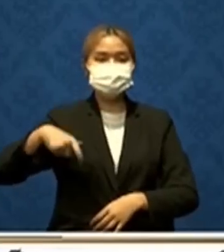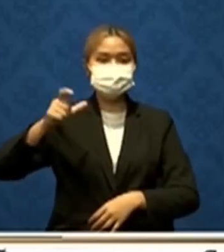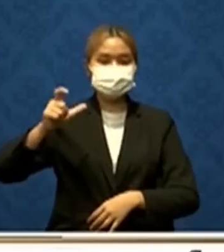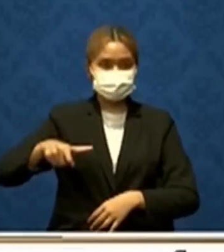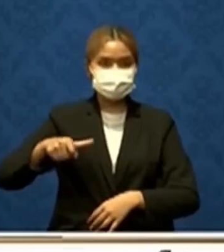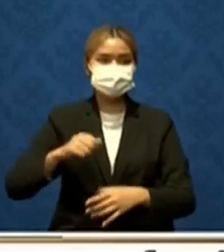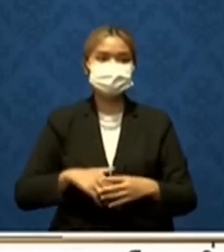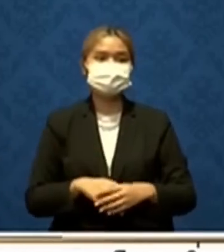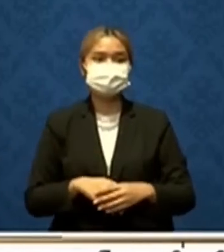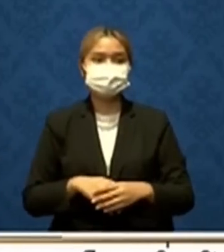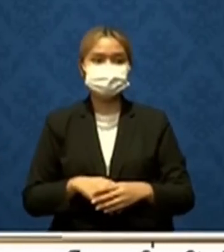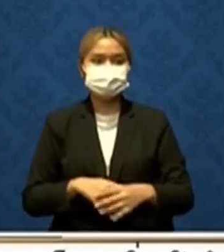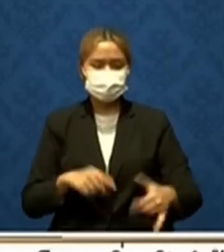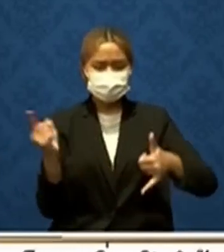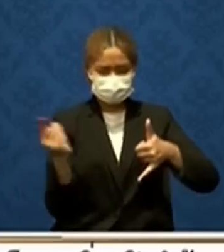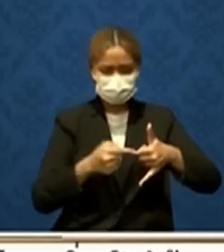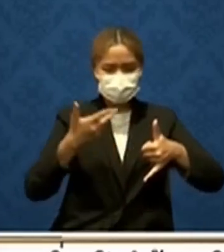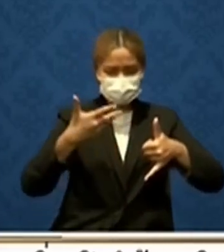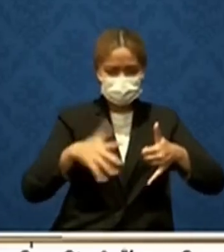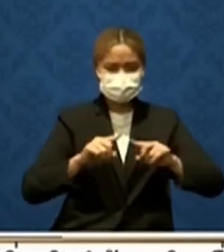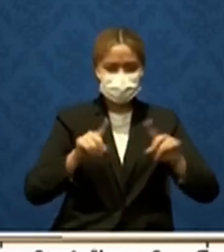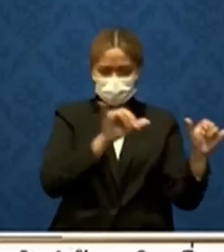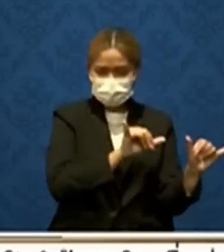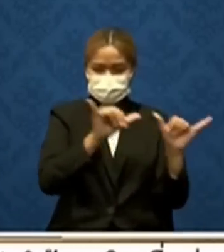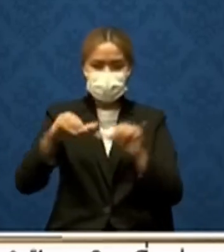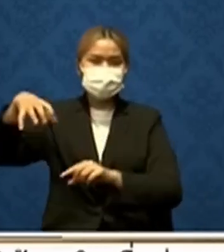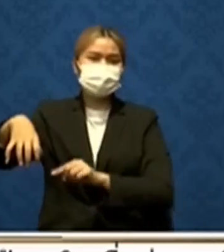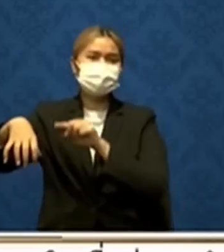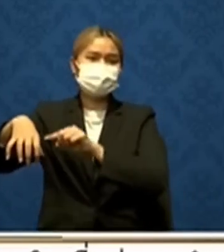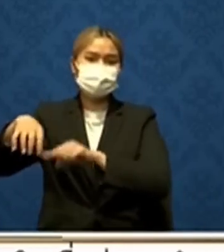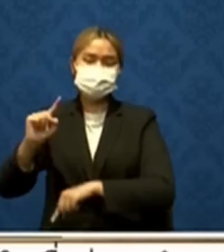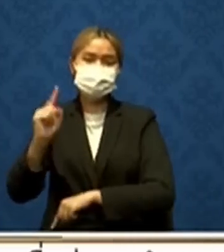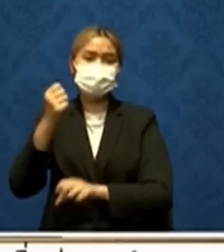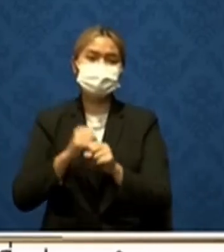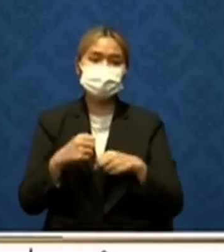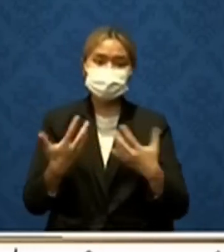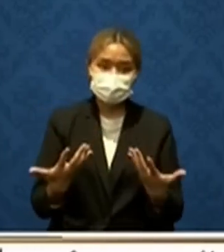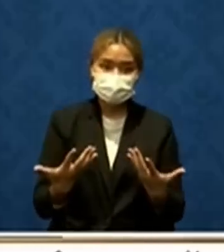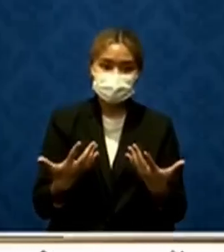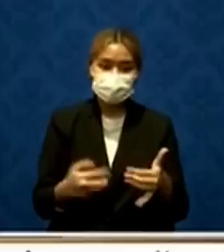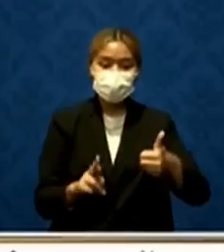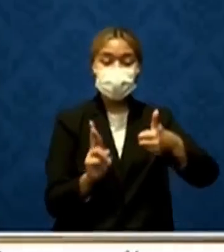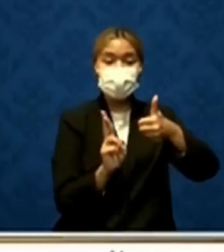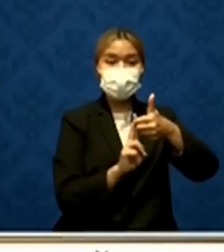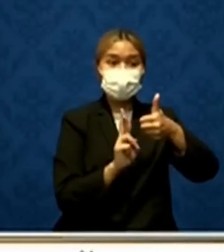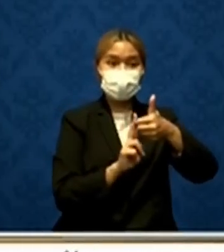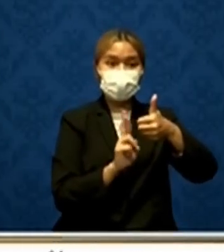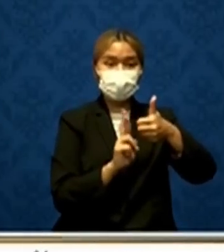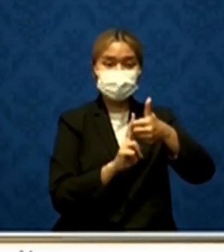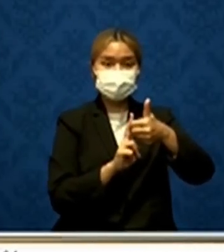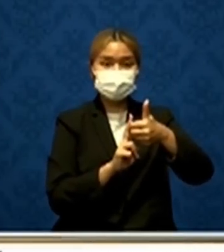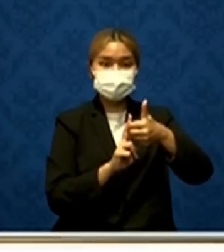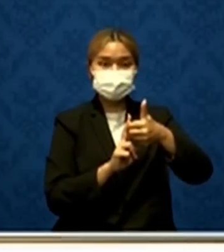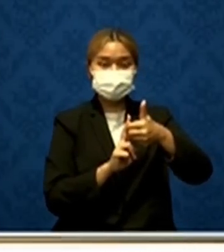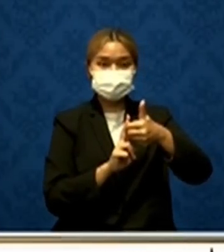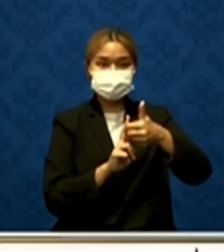หน่วยงานหนึ่งสั่งลงโทษแต่เจ้าตัวไปสังกัดอีกหน่วยงานหนึ่งว่าท่านรองวิษณุเครืองามเป็นคนขอ